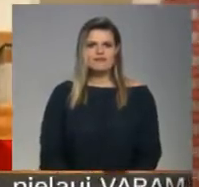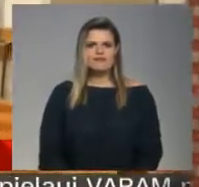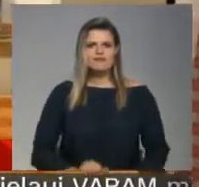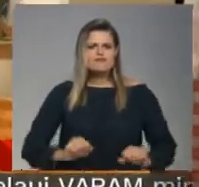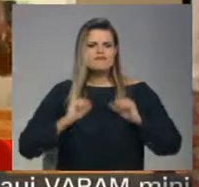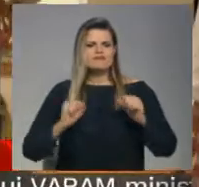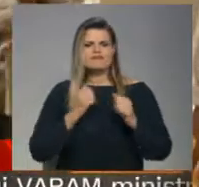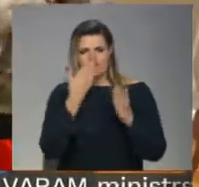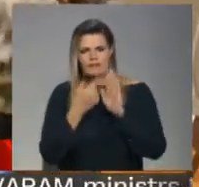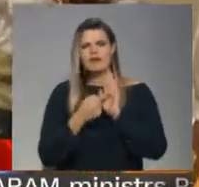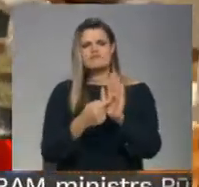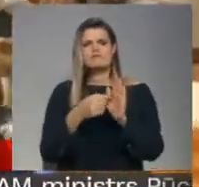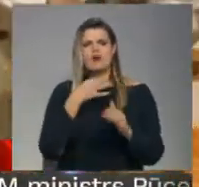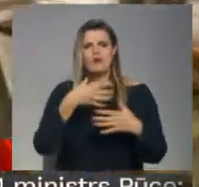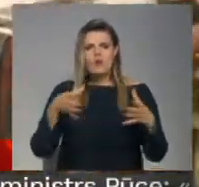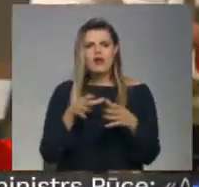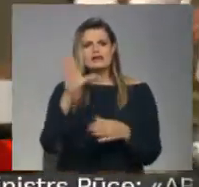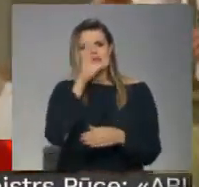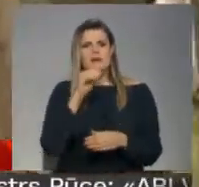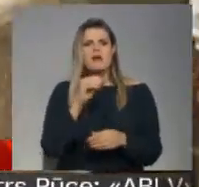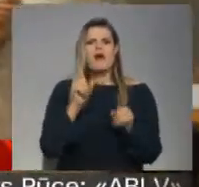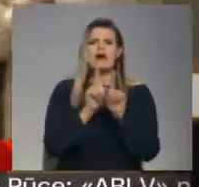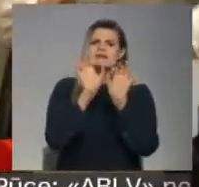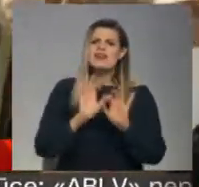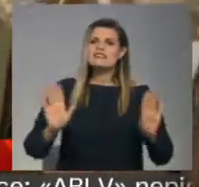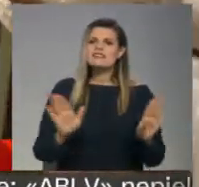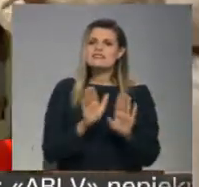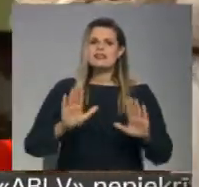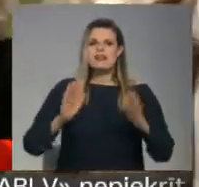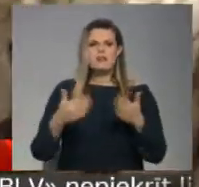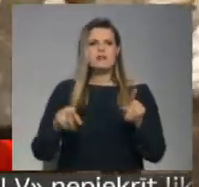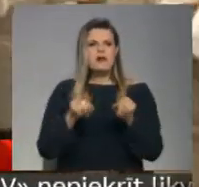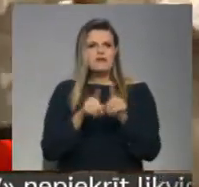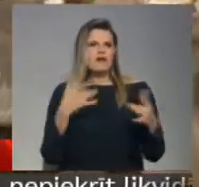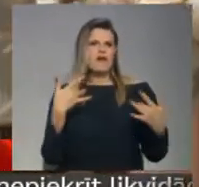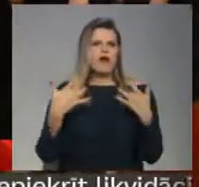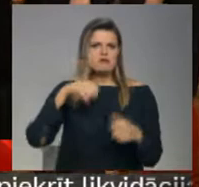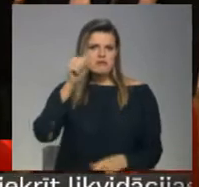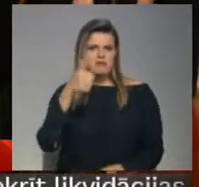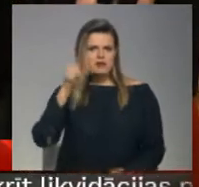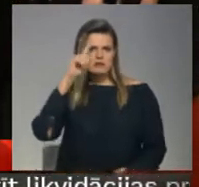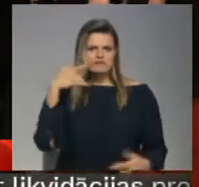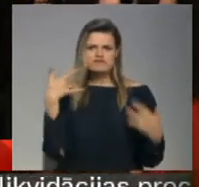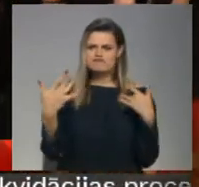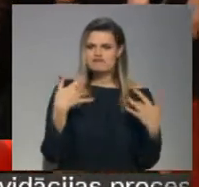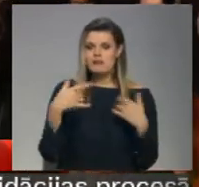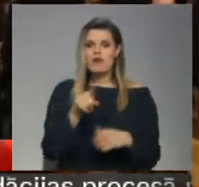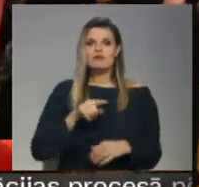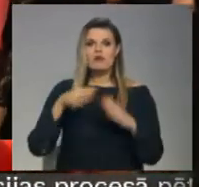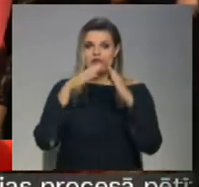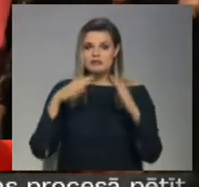Apņēmības pilni parādīt, ka koristi spēj nevien skanīgi dziedāt, bet tiem nav sveša arī aktieru māksla tautas namā Ozolēni.